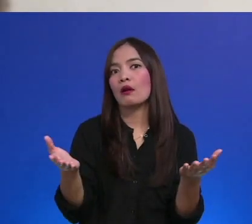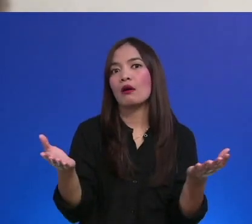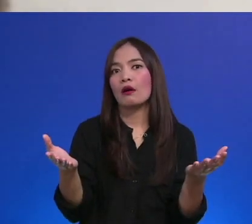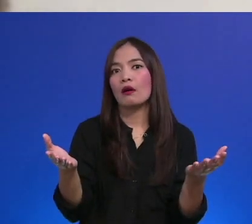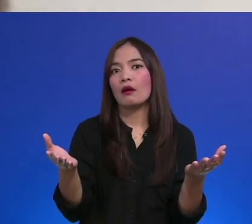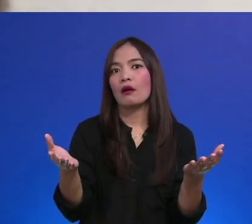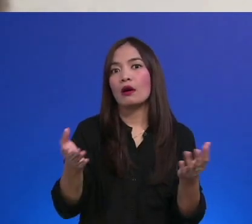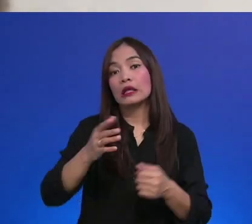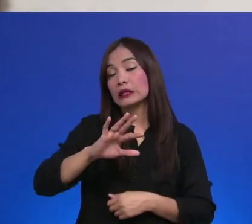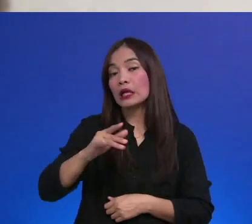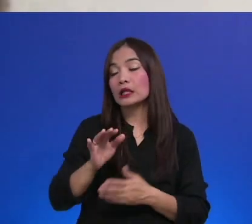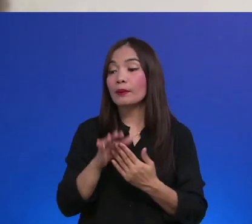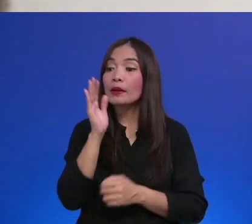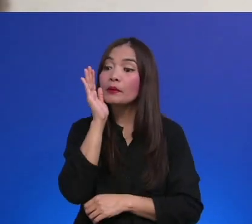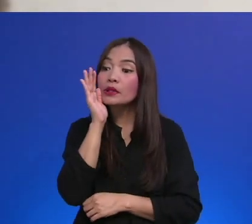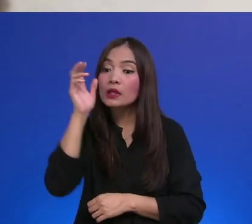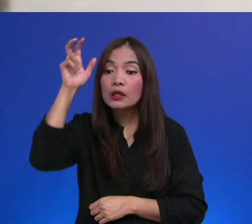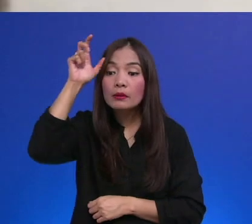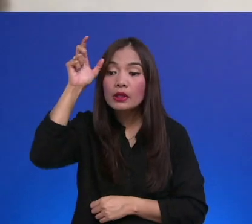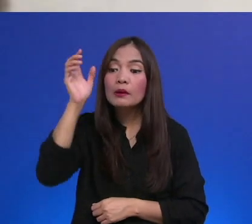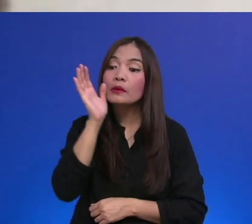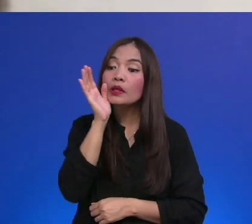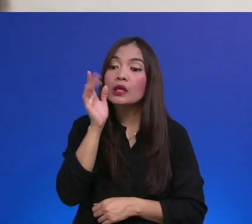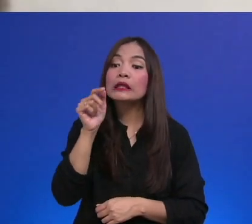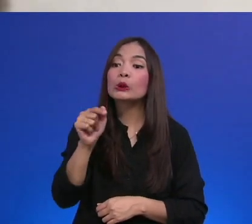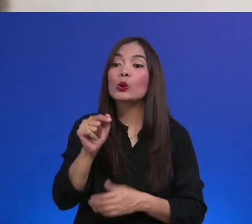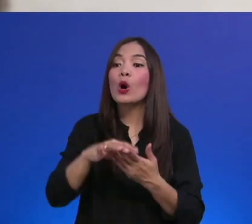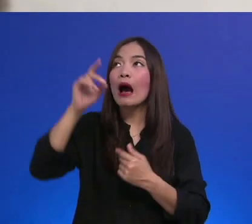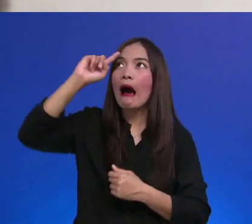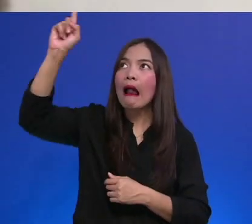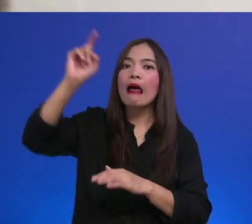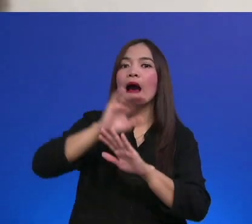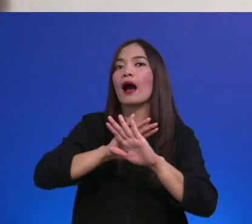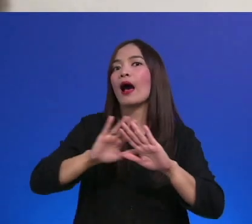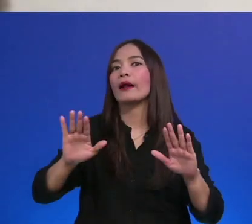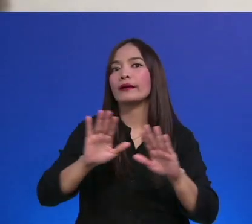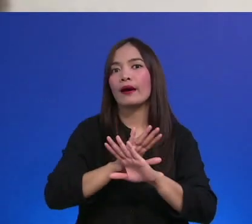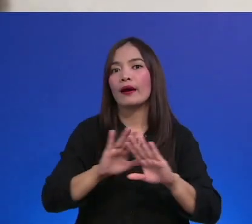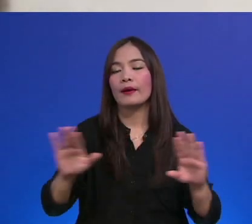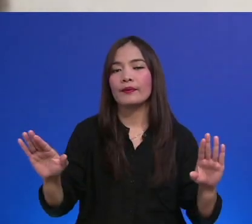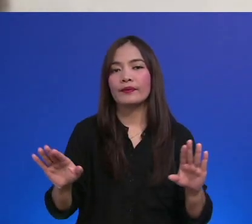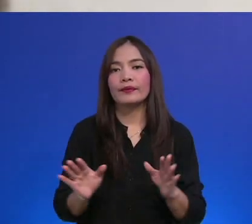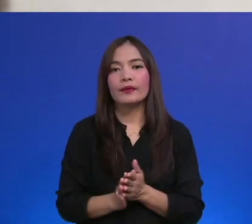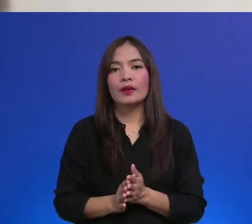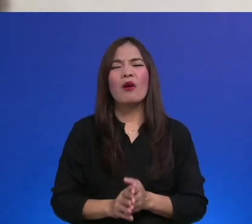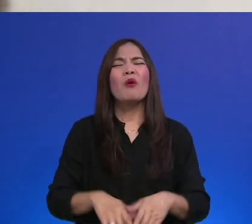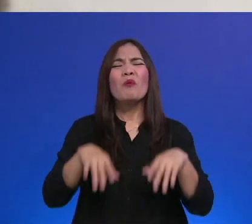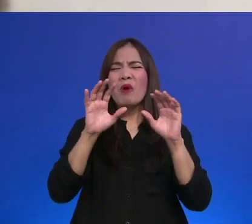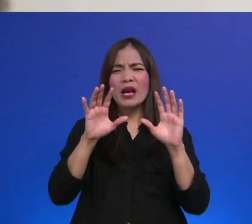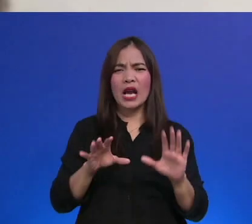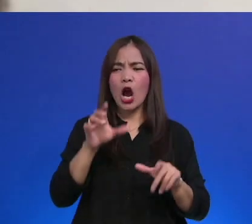jangan-jangan Allah tidak ada nah bisikan itu muncul maka banyak orang